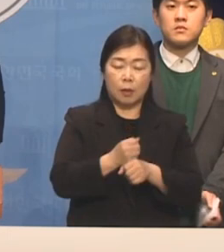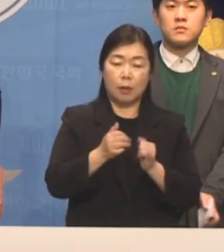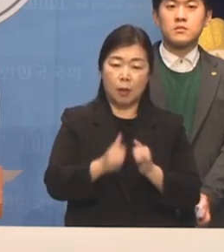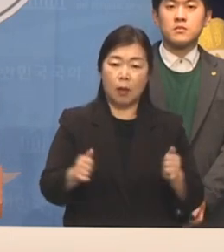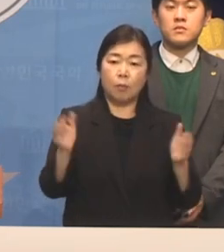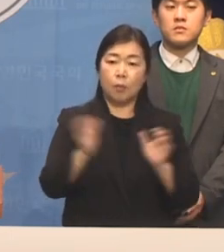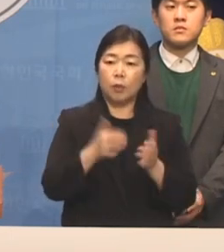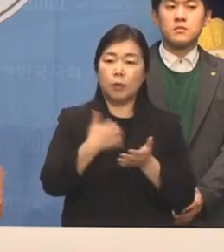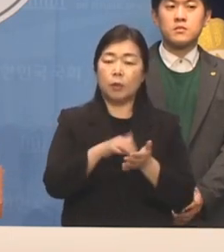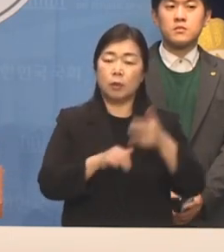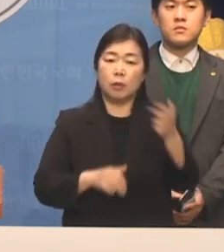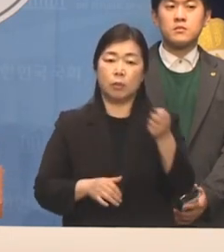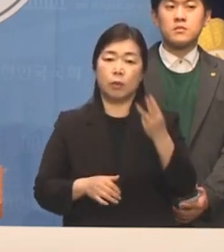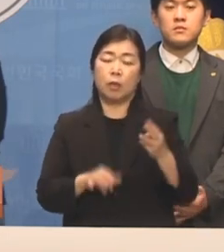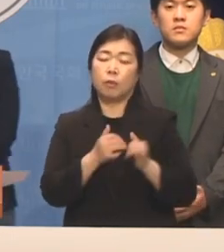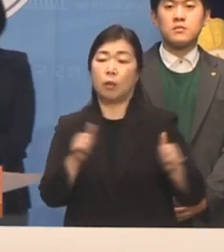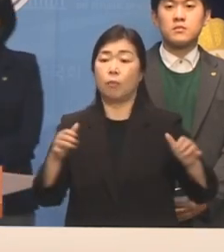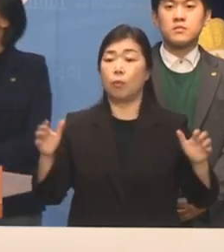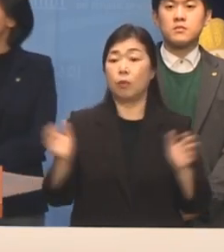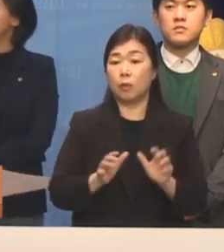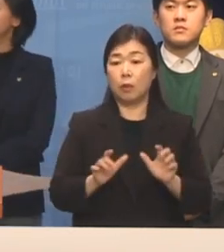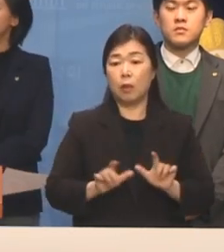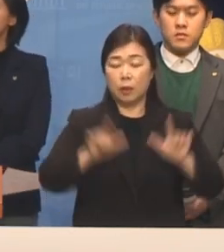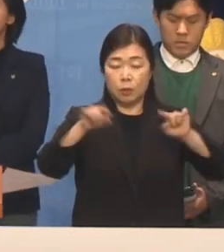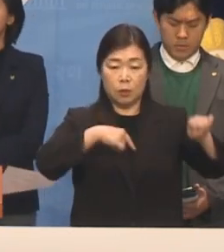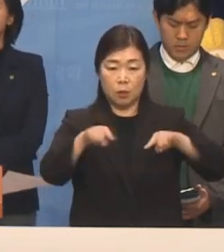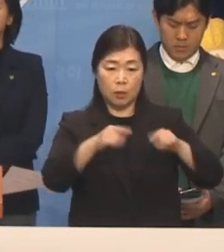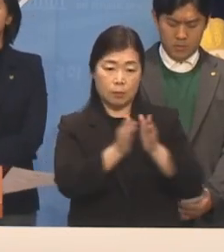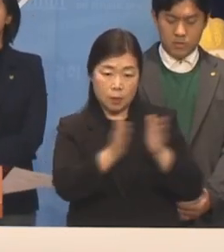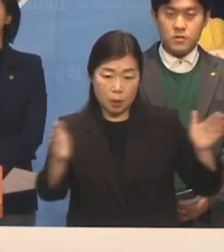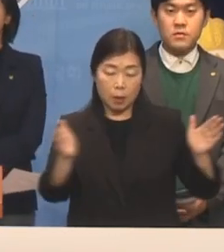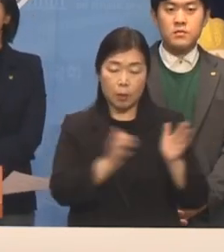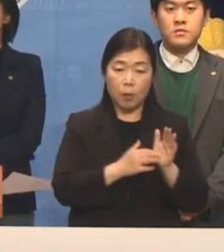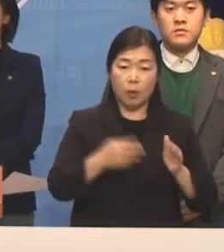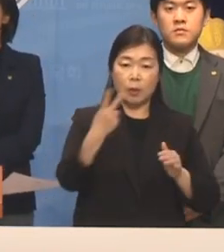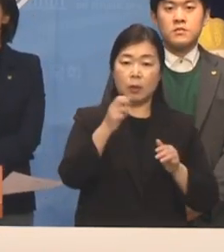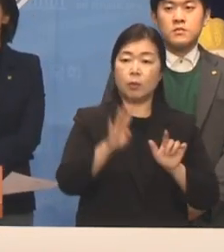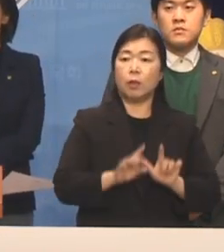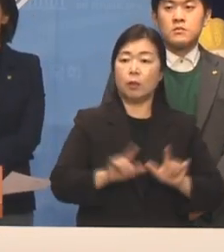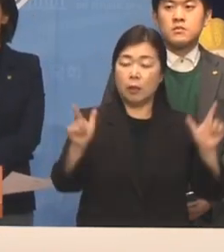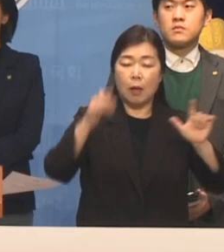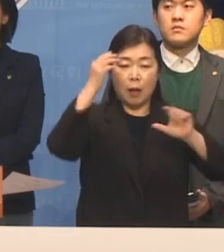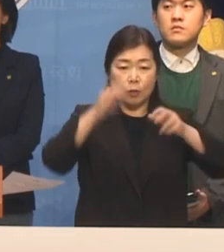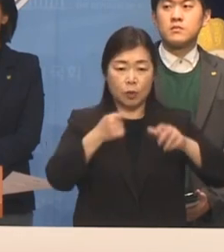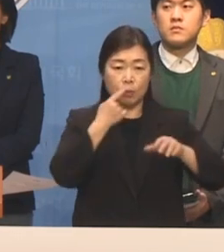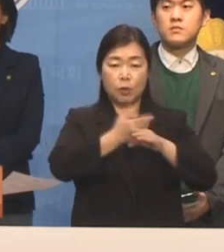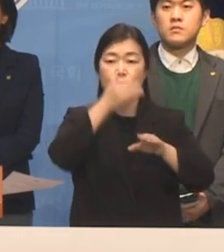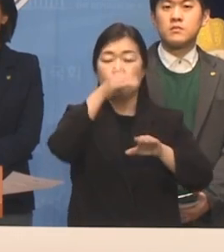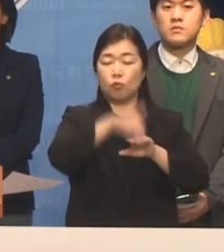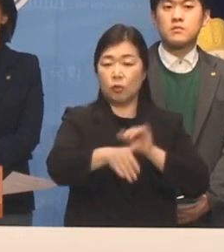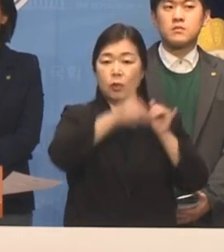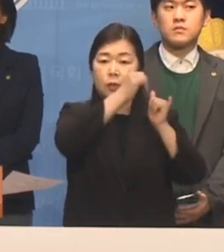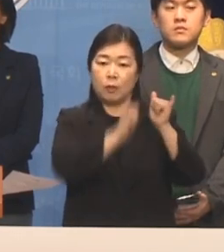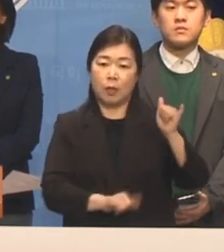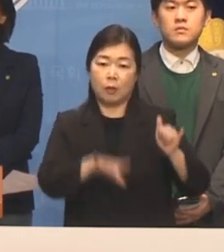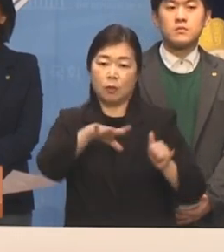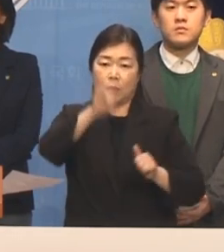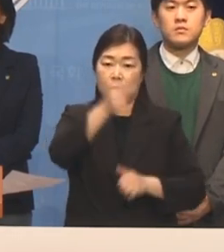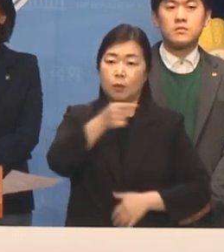모여 기후정치 시민물결을 결성하고 2024년에는 한국 민주주의 역사상